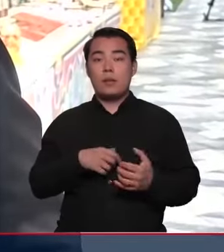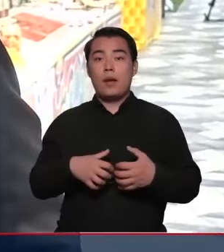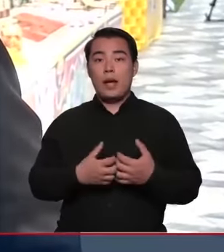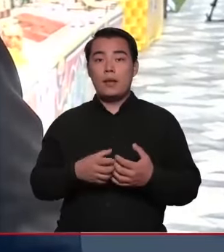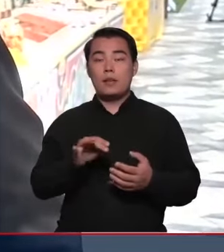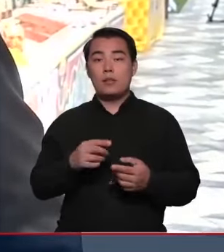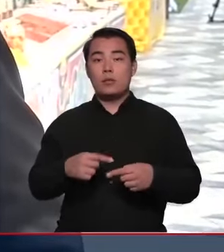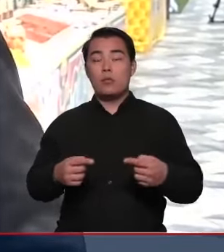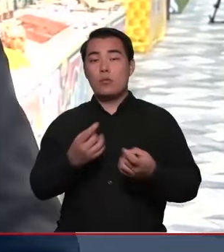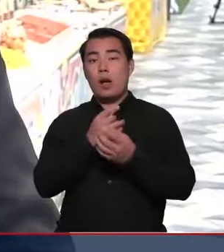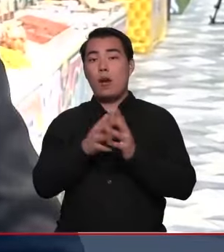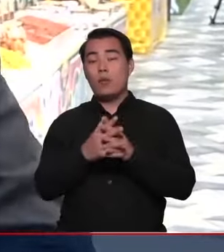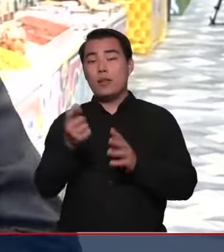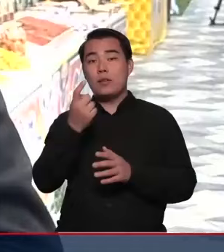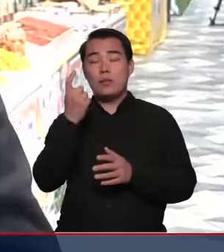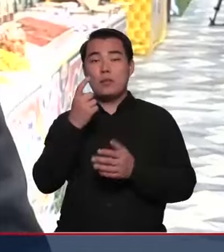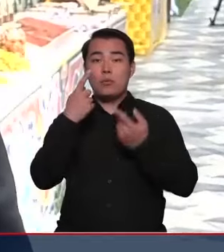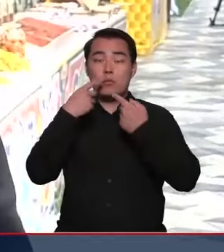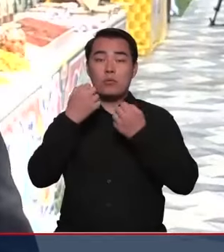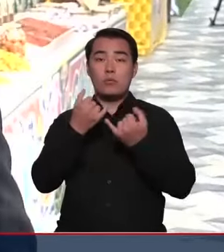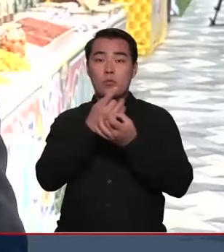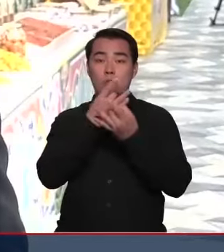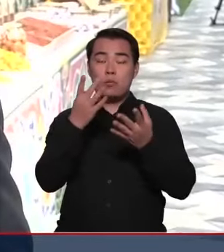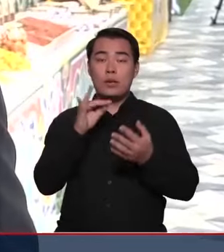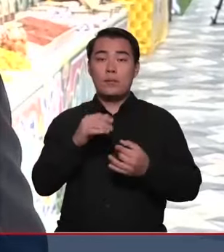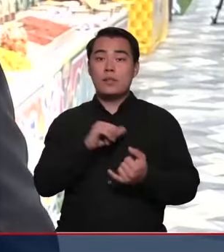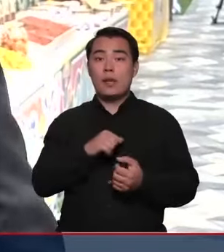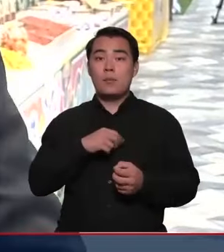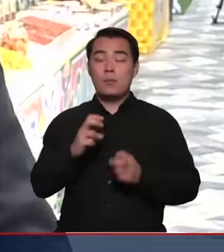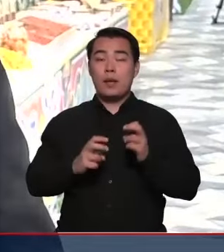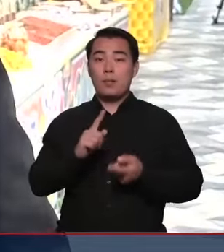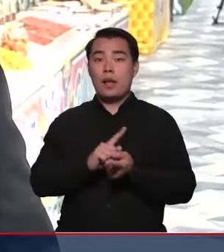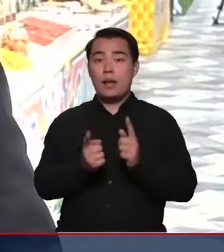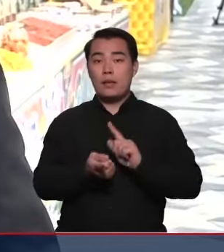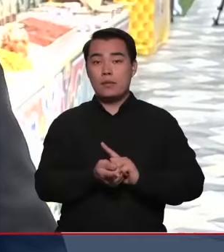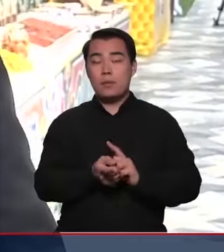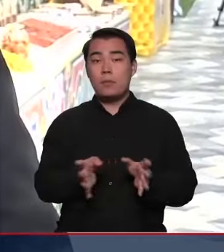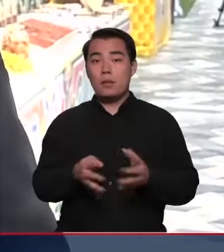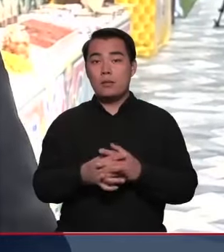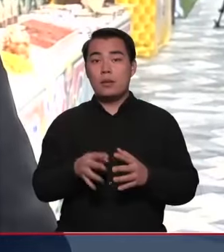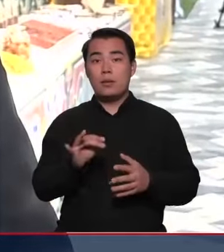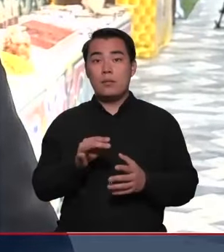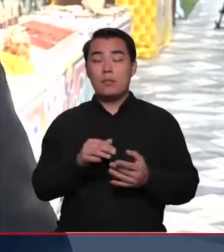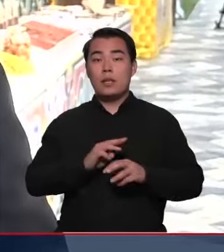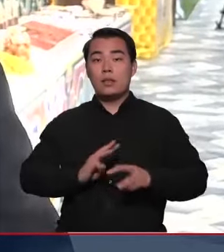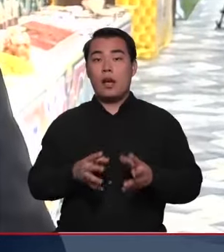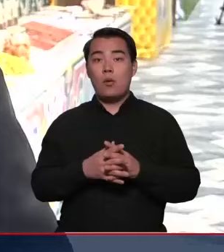другие сельхозкультуры, и чтобы там и перерабатывали, потом привезли с собой. Мы на это сейчас министром сельского